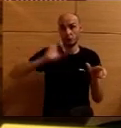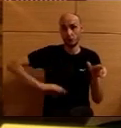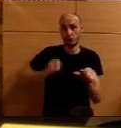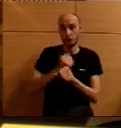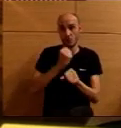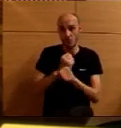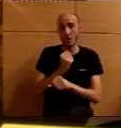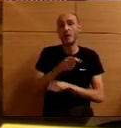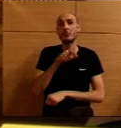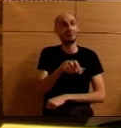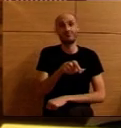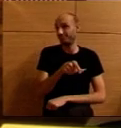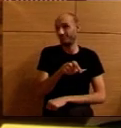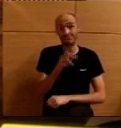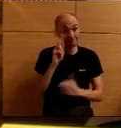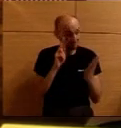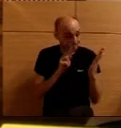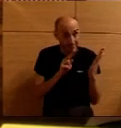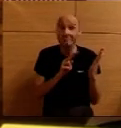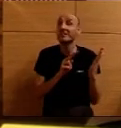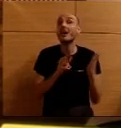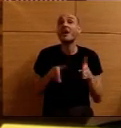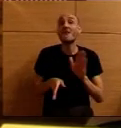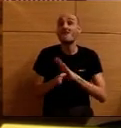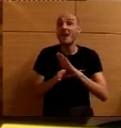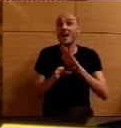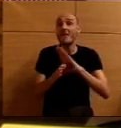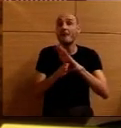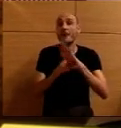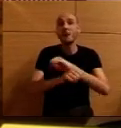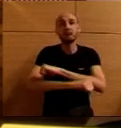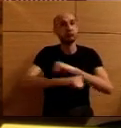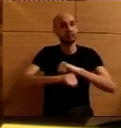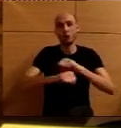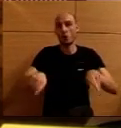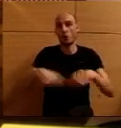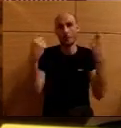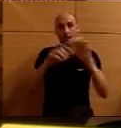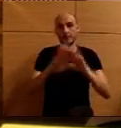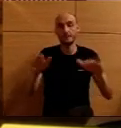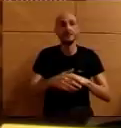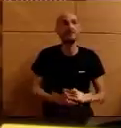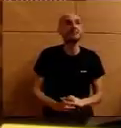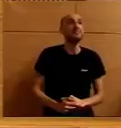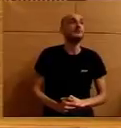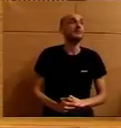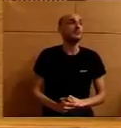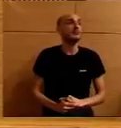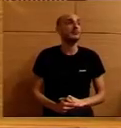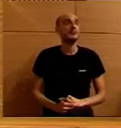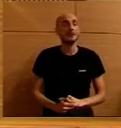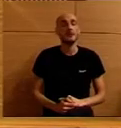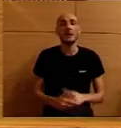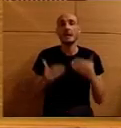Xina no podem anar perquè si no ens anem a explotar com una mangrana oberta quan se cau a terra. Moltes gràcies. Gràcies,